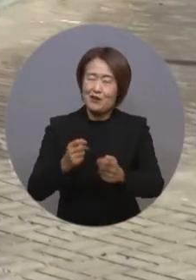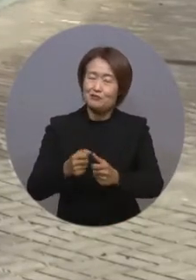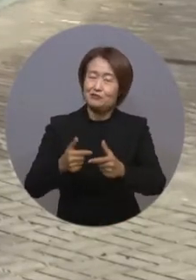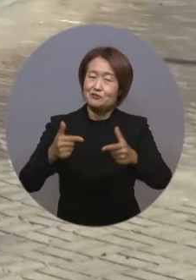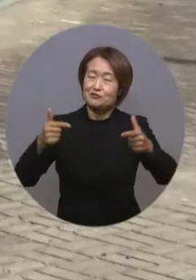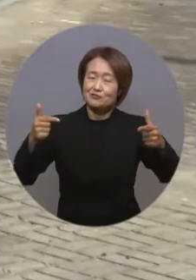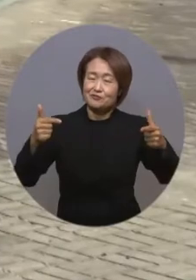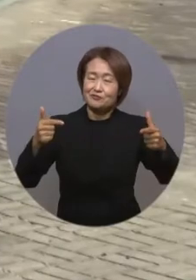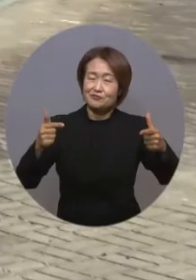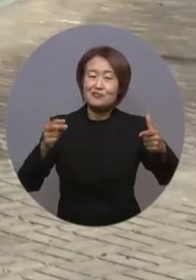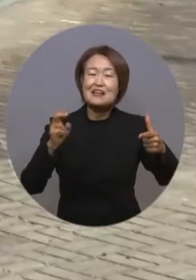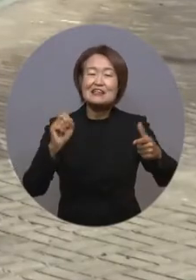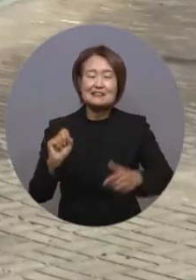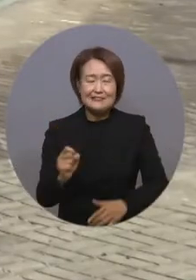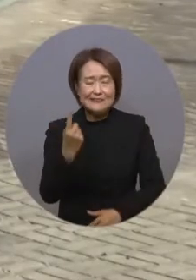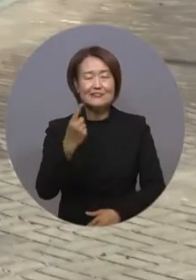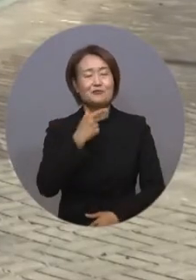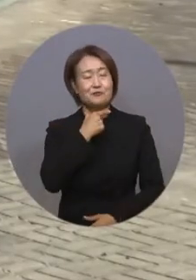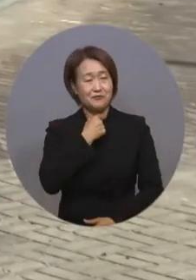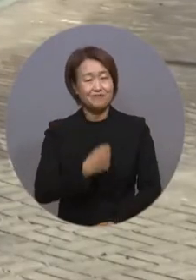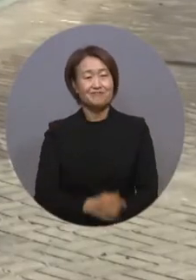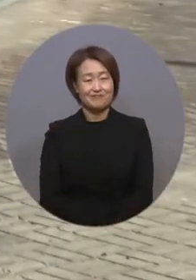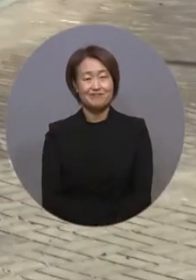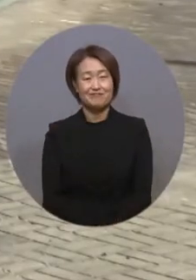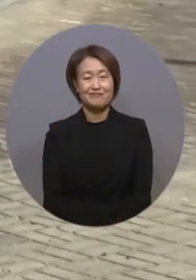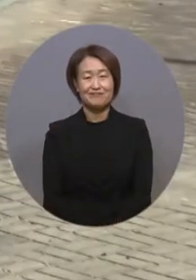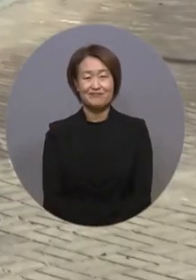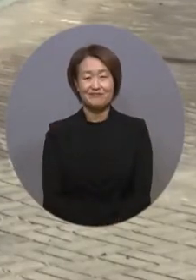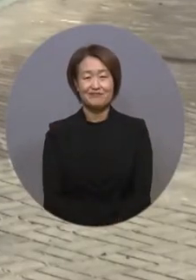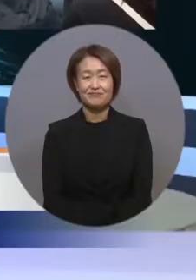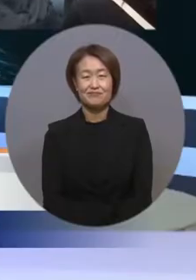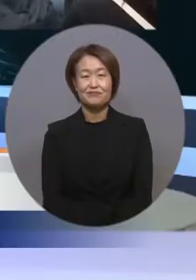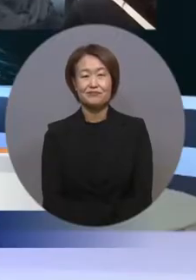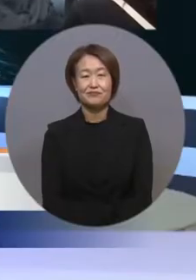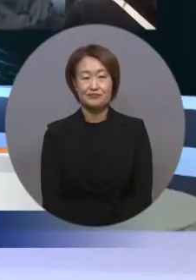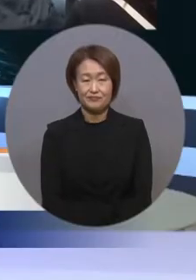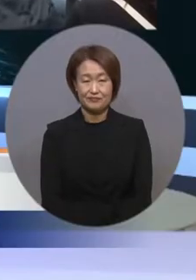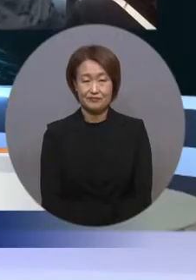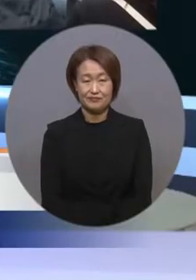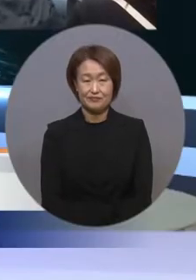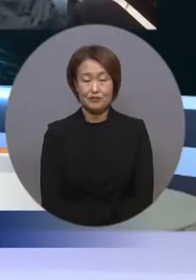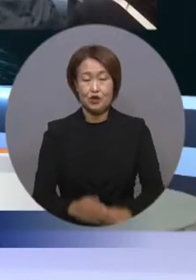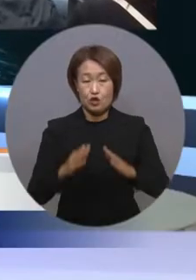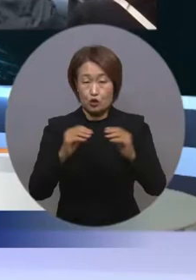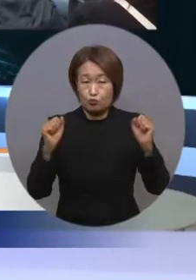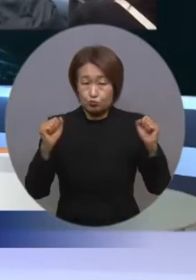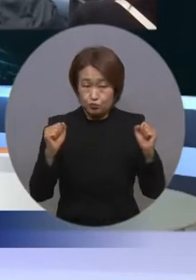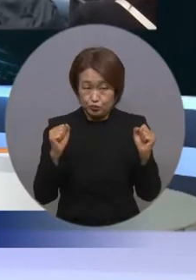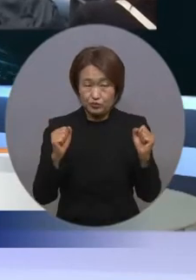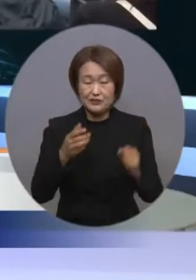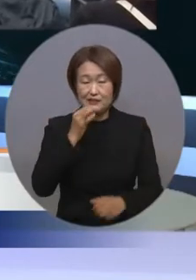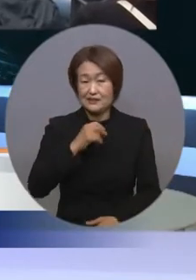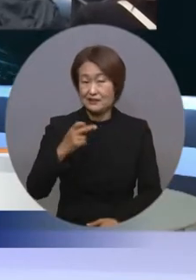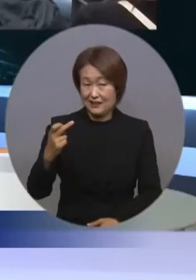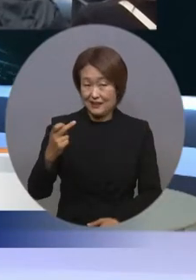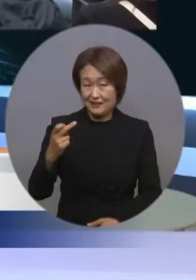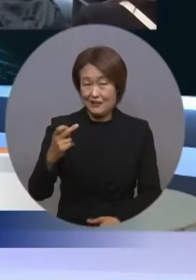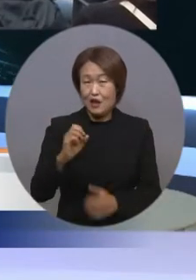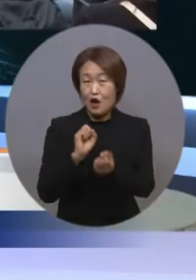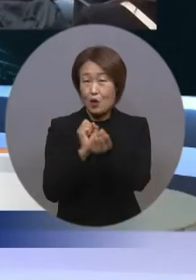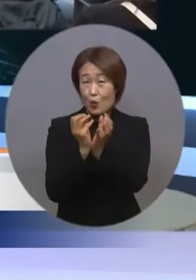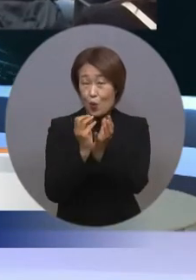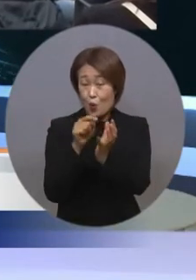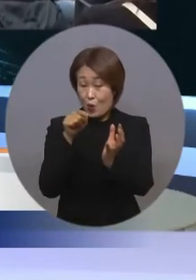기대해봅니다. 복지TV 전북방송 장유진입니다. 전북 익산시에서 천만송이 국화축제가